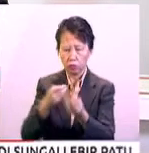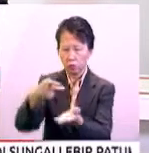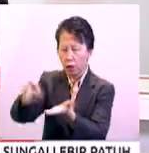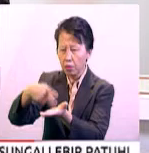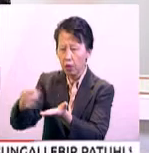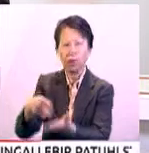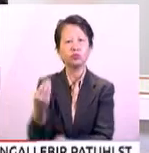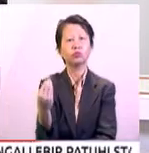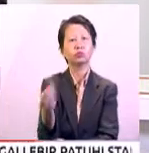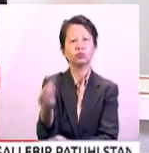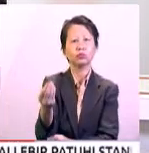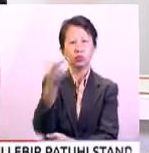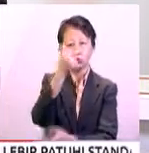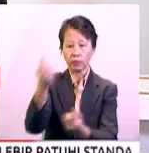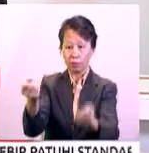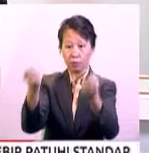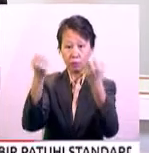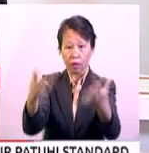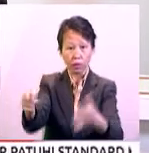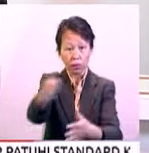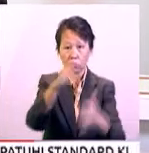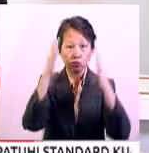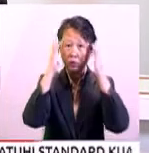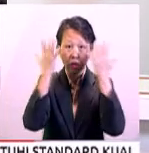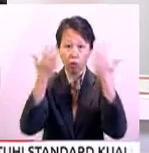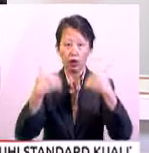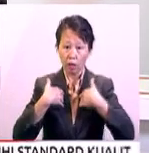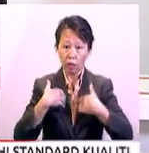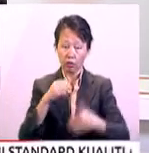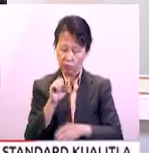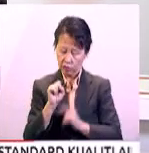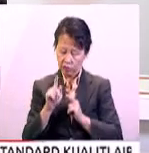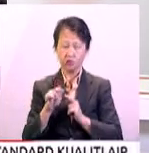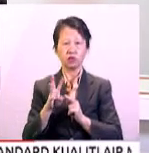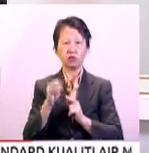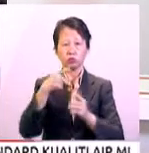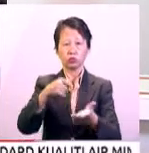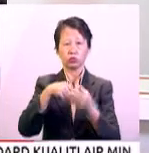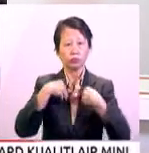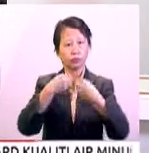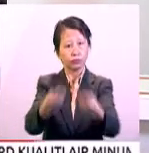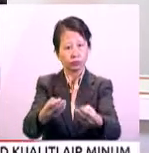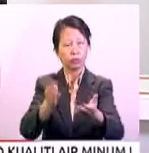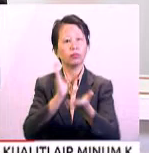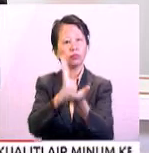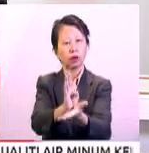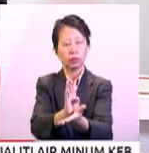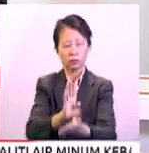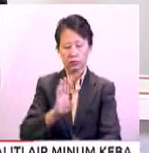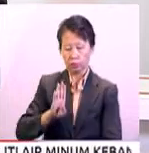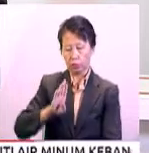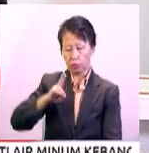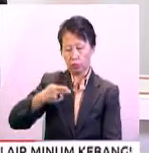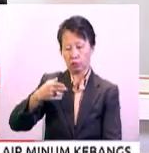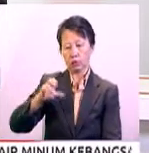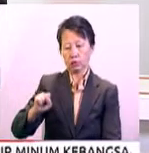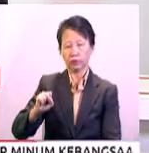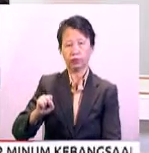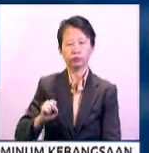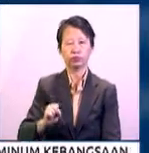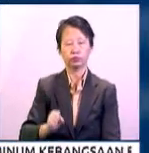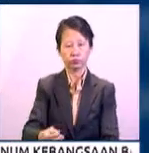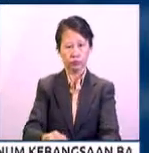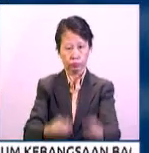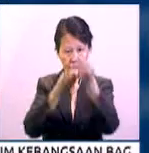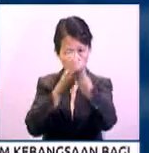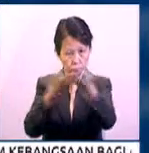masih kecil berikutan ramai yang tidak menyedari kewujudan skim itu bagi penerima bantuan sara hidup BSH. Katanya maklumat